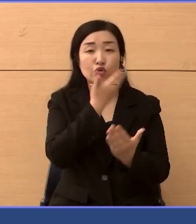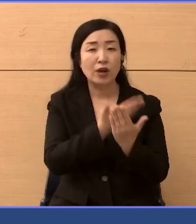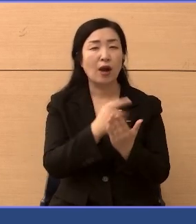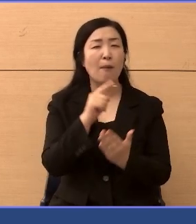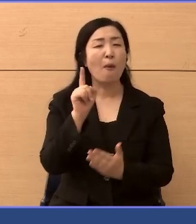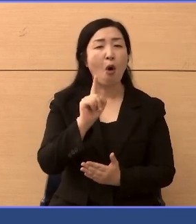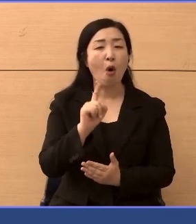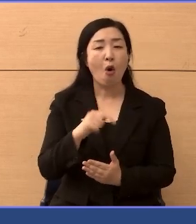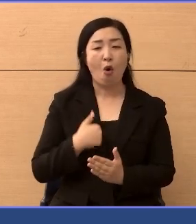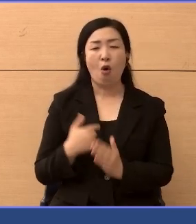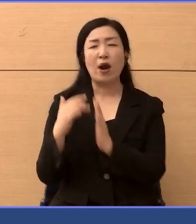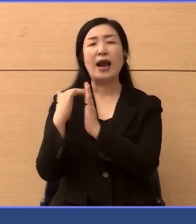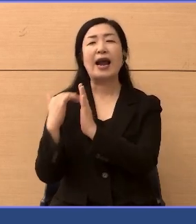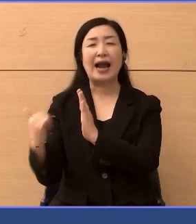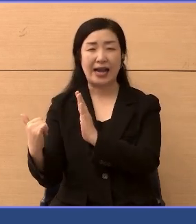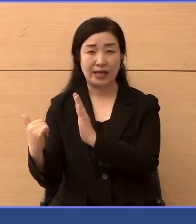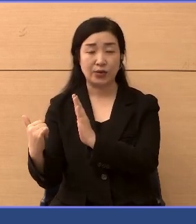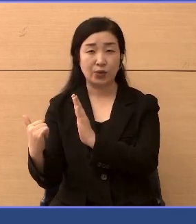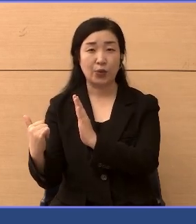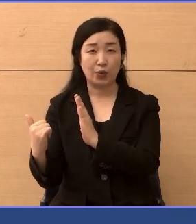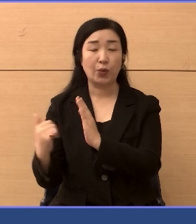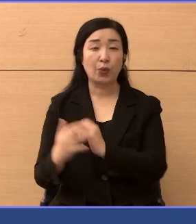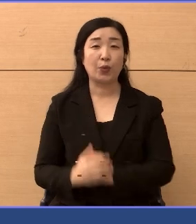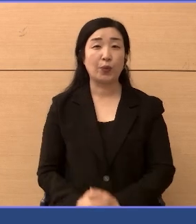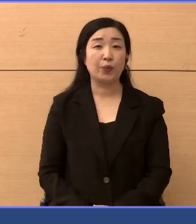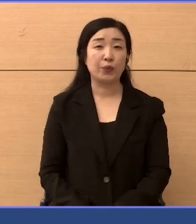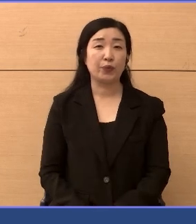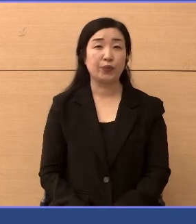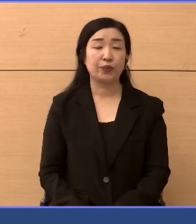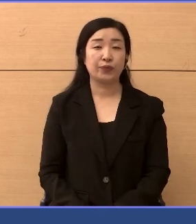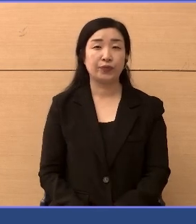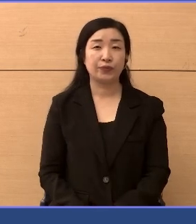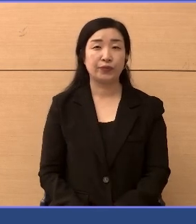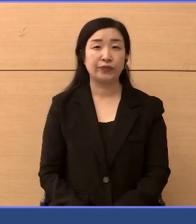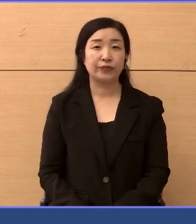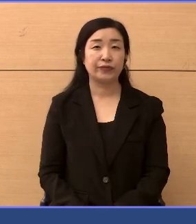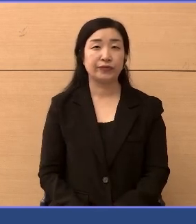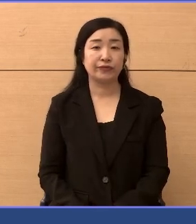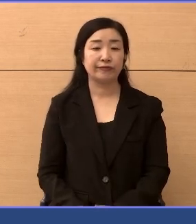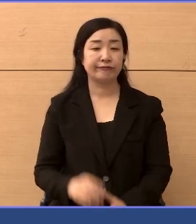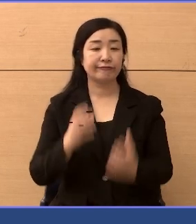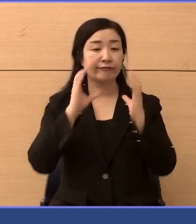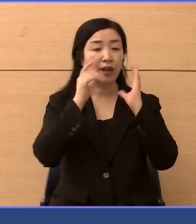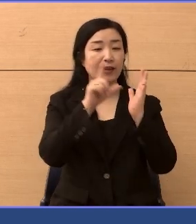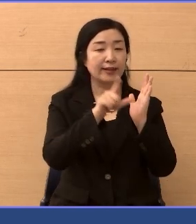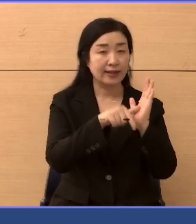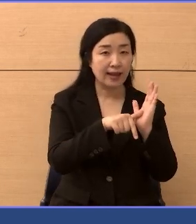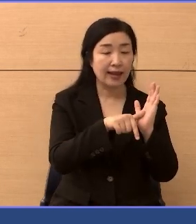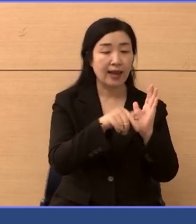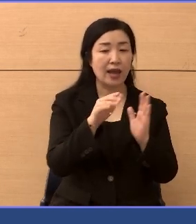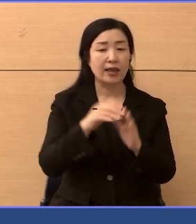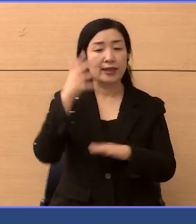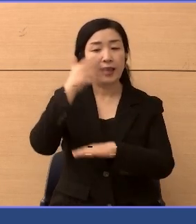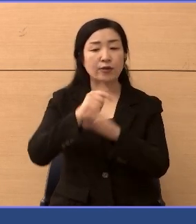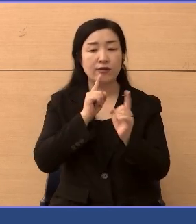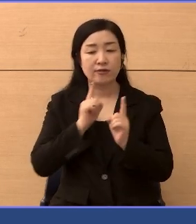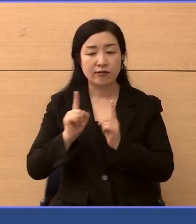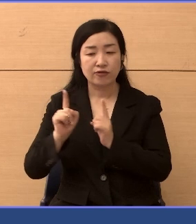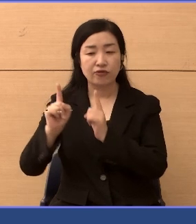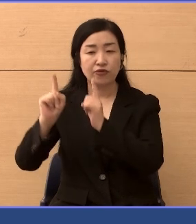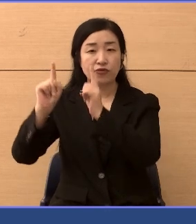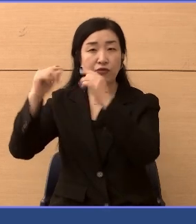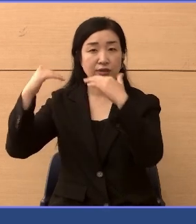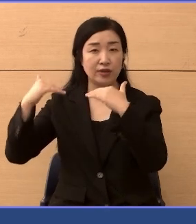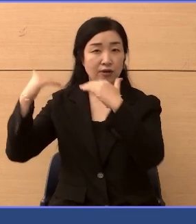have 가족들이죠. 이러한 가족들, children, 즉 teenagers, or adults in their midst 유년기나 또는 유아기 또는 are 성인이 supported